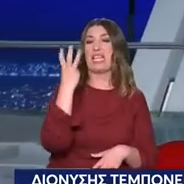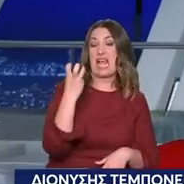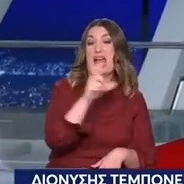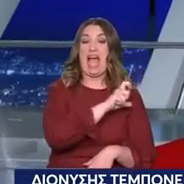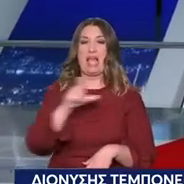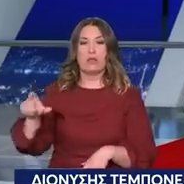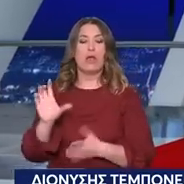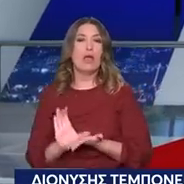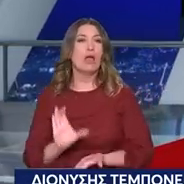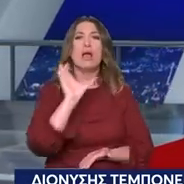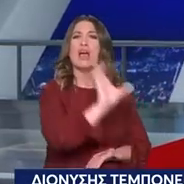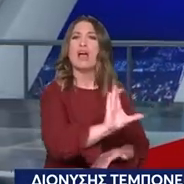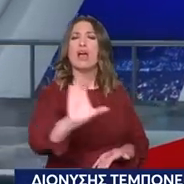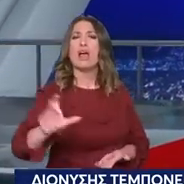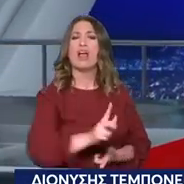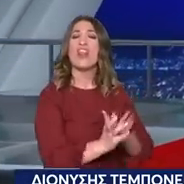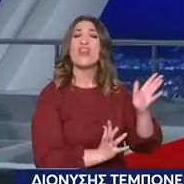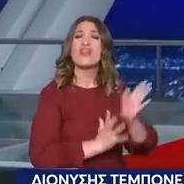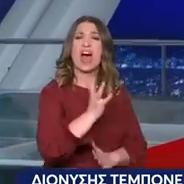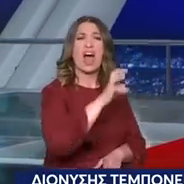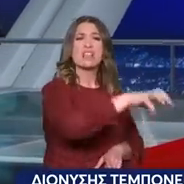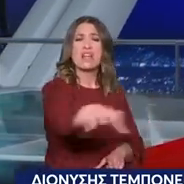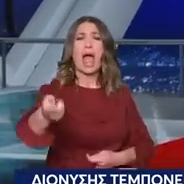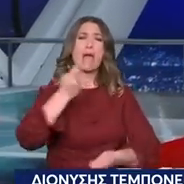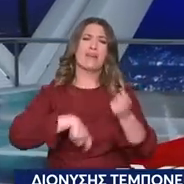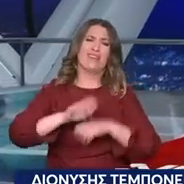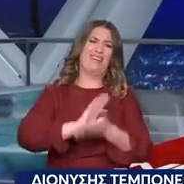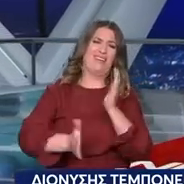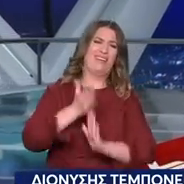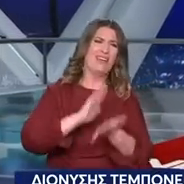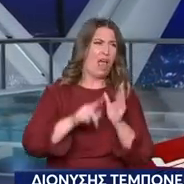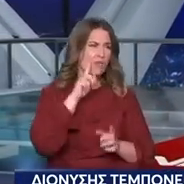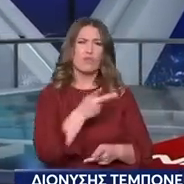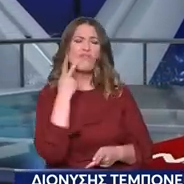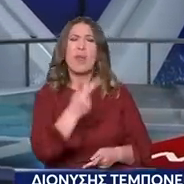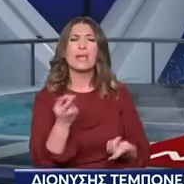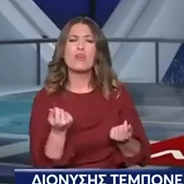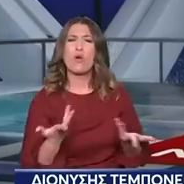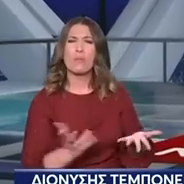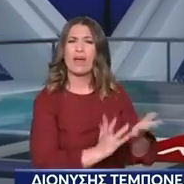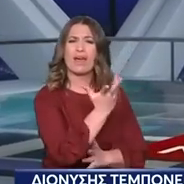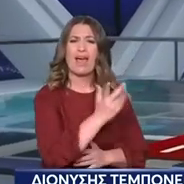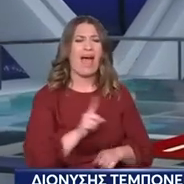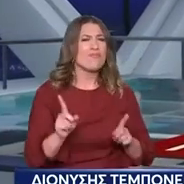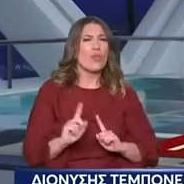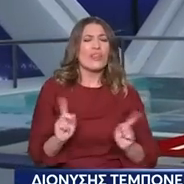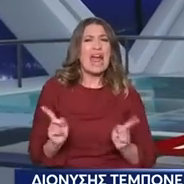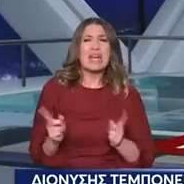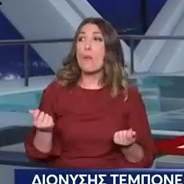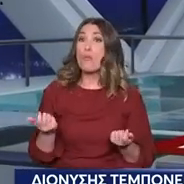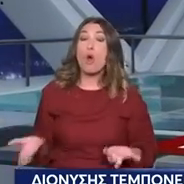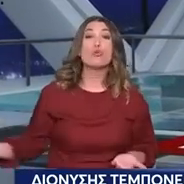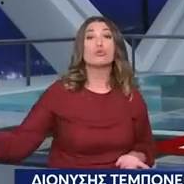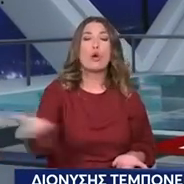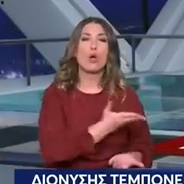οποία έχουν πάει στις τσέπες 13 μονάχα επιχειρήσεων. Αυτό, ξέρετε, παράγει ένα οικονομικό αποτέλεσμα. Αυτό δεν σημαίνει διάχυση του πλούτου προς τα κάτω. Αυτό δεν